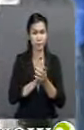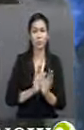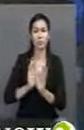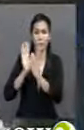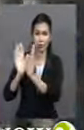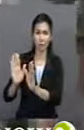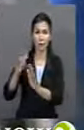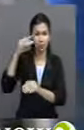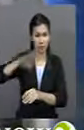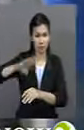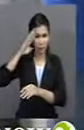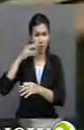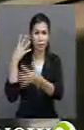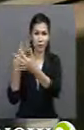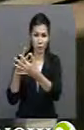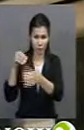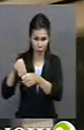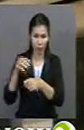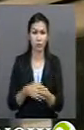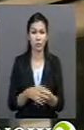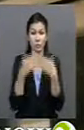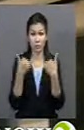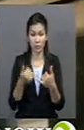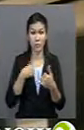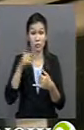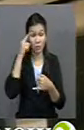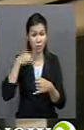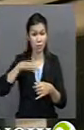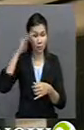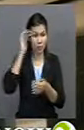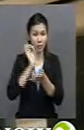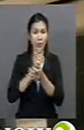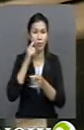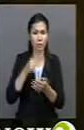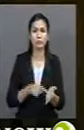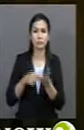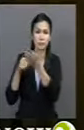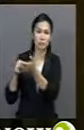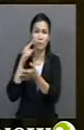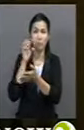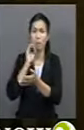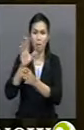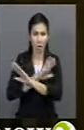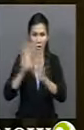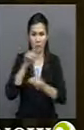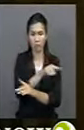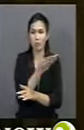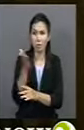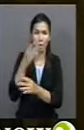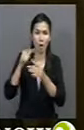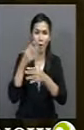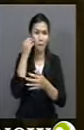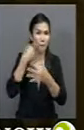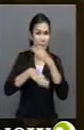แล้วทันทีที่นำมาฝากขังพนักงานสอบสวนกองบังคับการปราบปรามก็ยื่นคัดค้านการประกันตัวซึ่งเจ้า